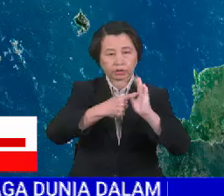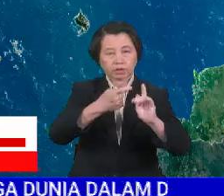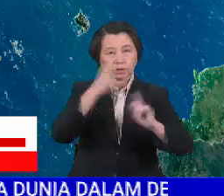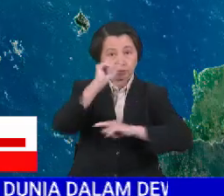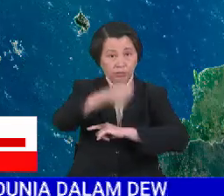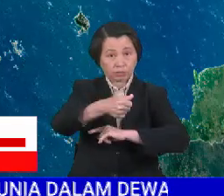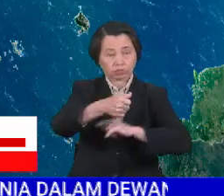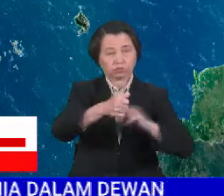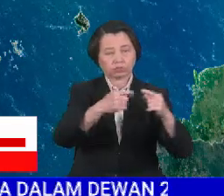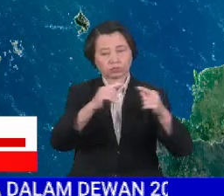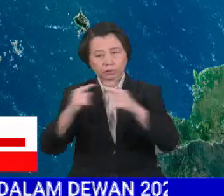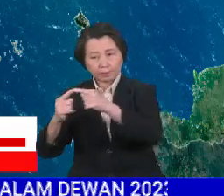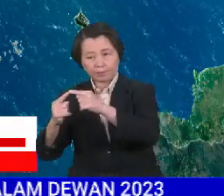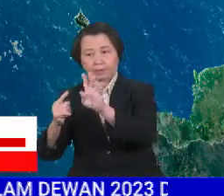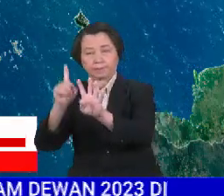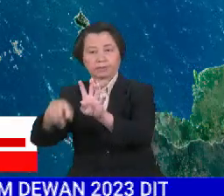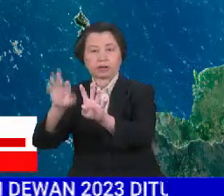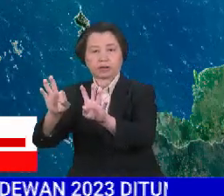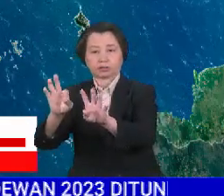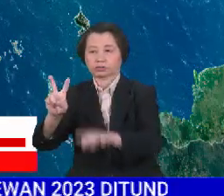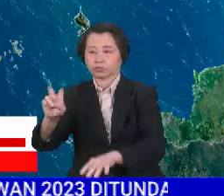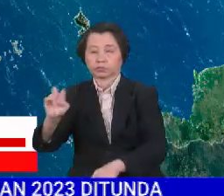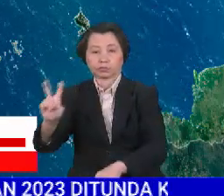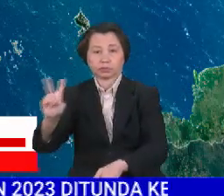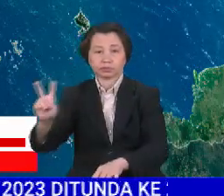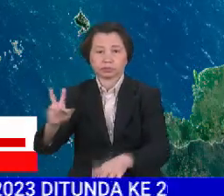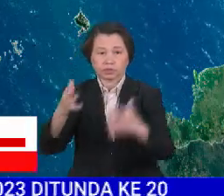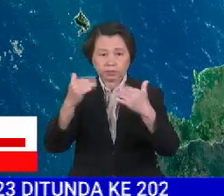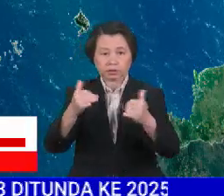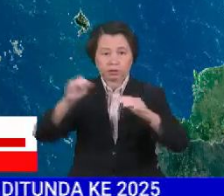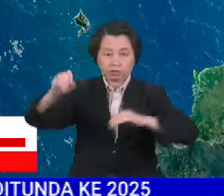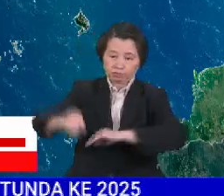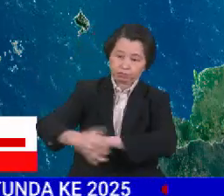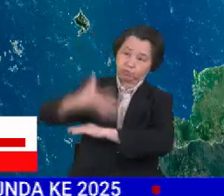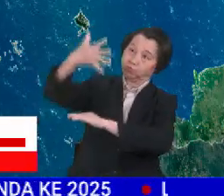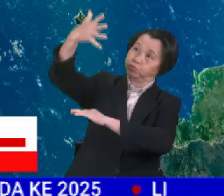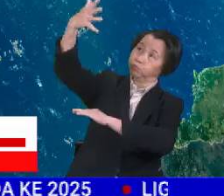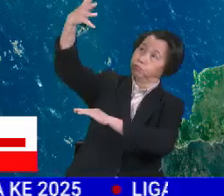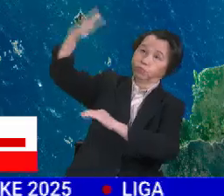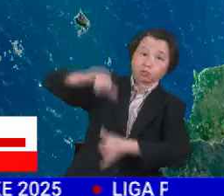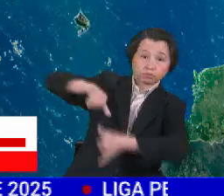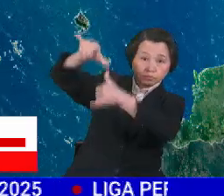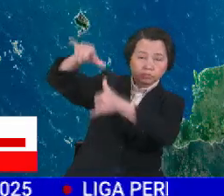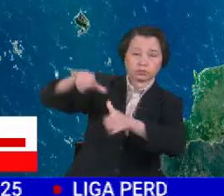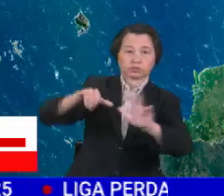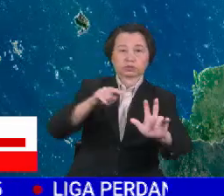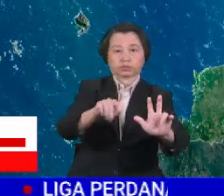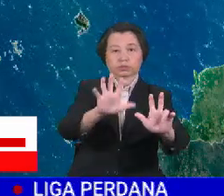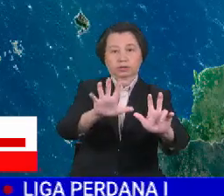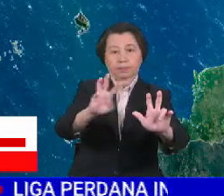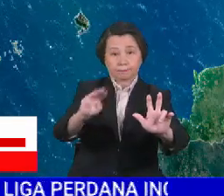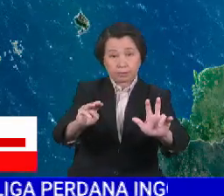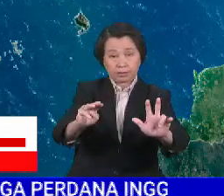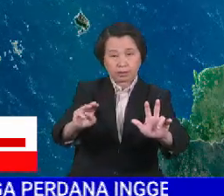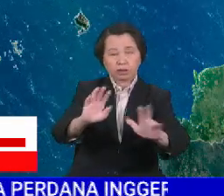hari esok sehingga ke 4 September 2022. Dan berikutan ketinggian ombak boleh mencecah sehingga ke 3.5 meter,